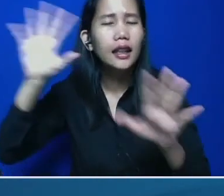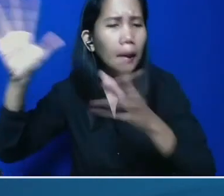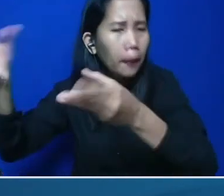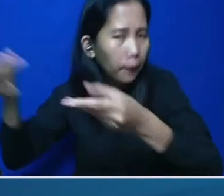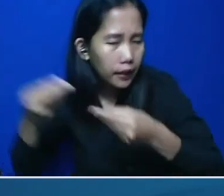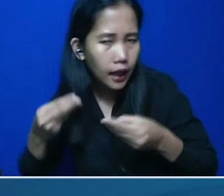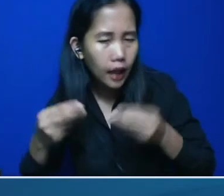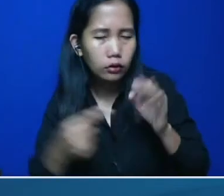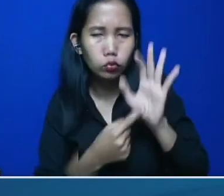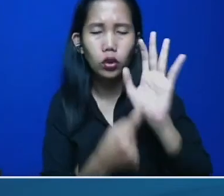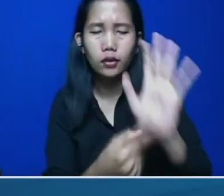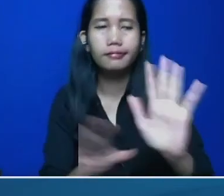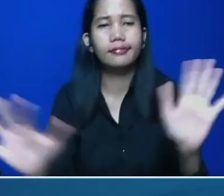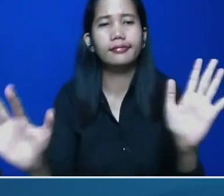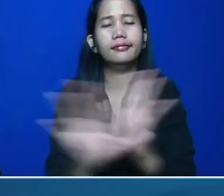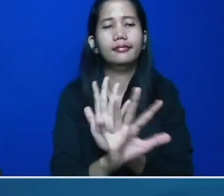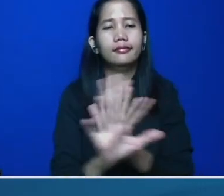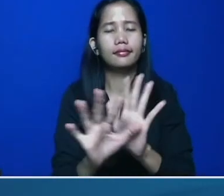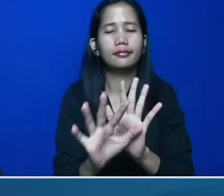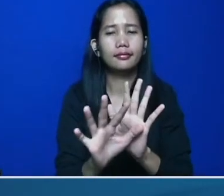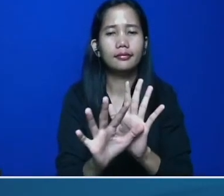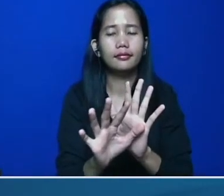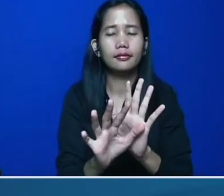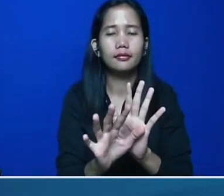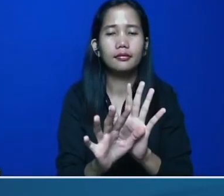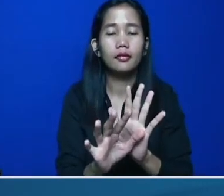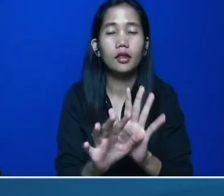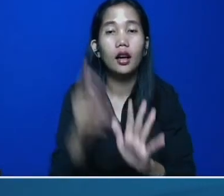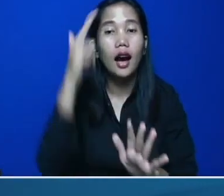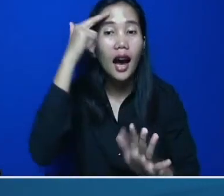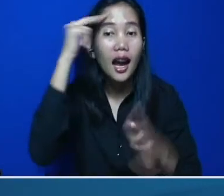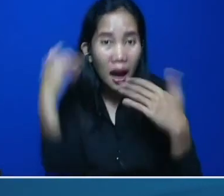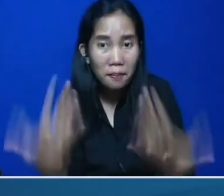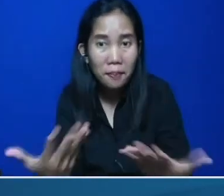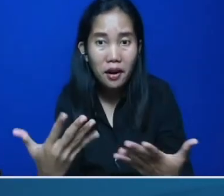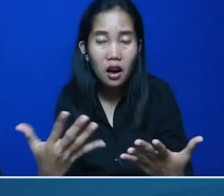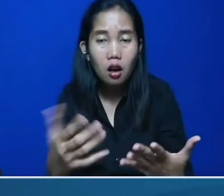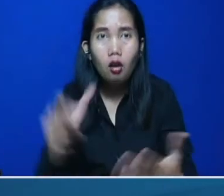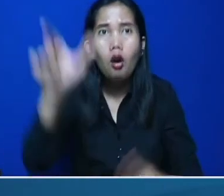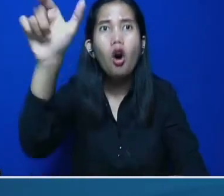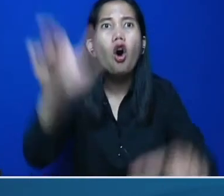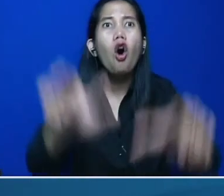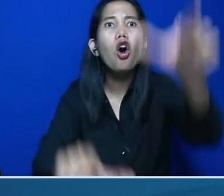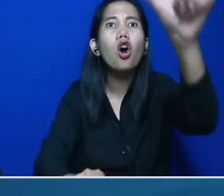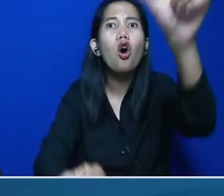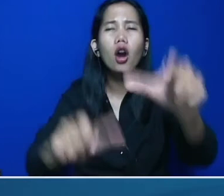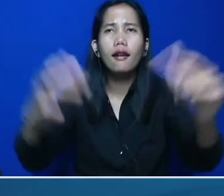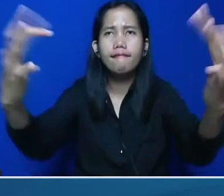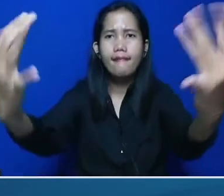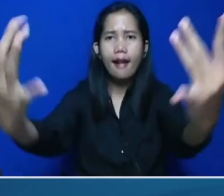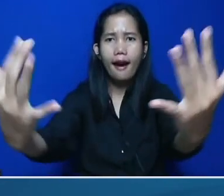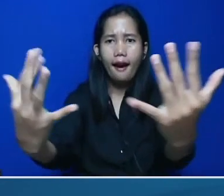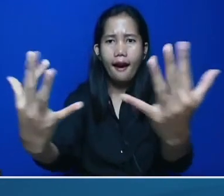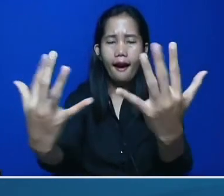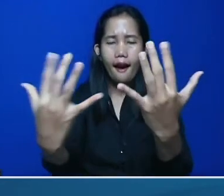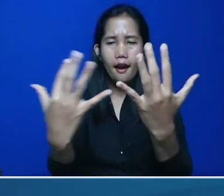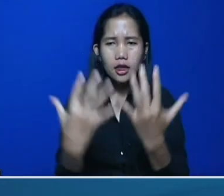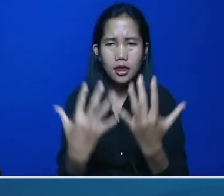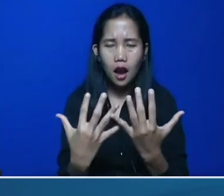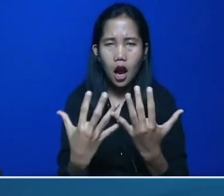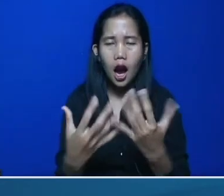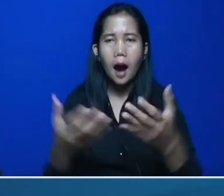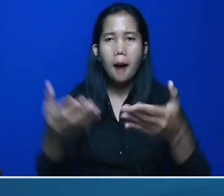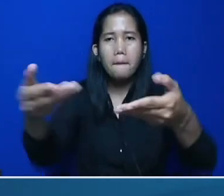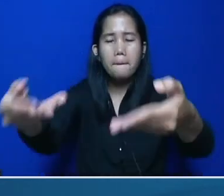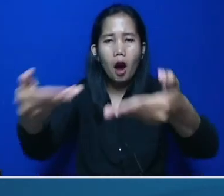tersebut karena orang itu datang membawa berita bahwa pimpinan Mereka ingin bertemu